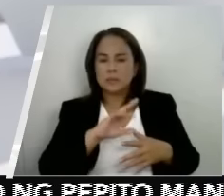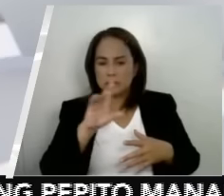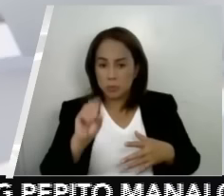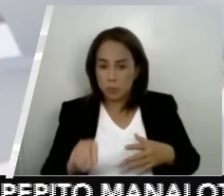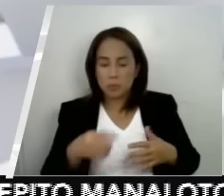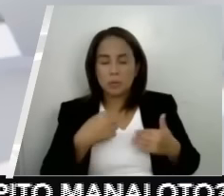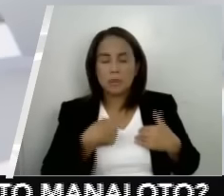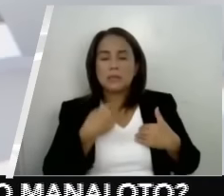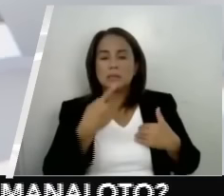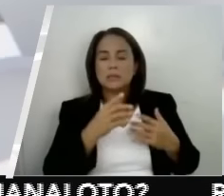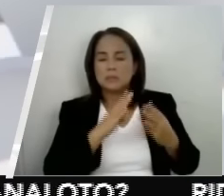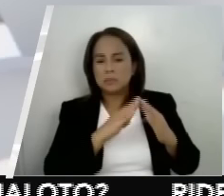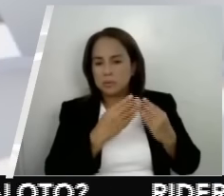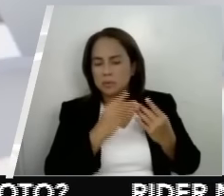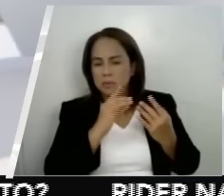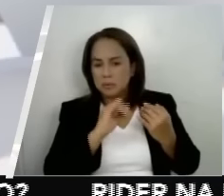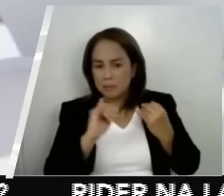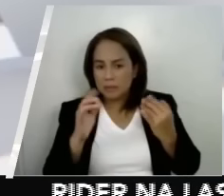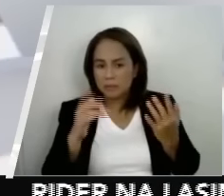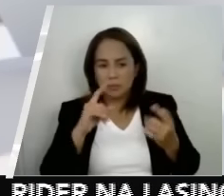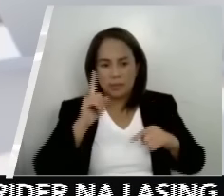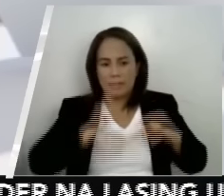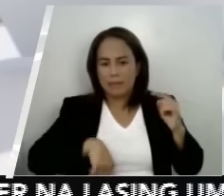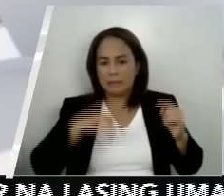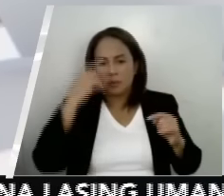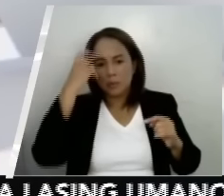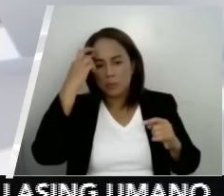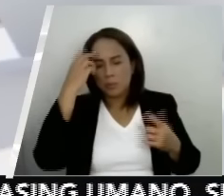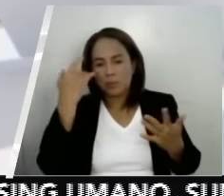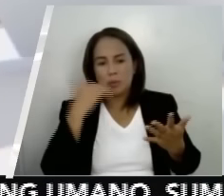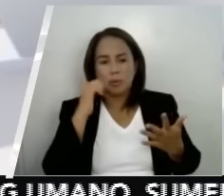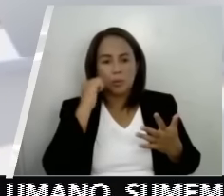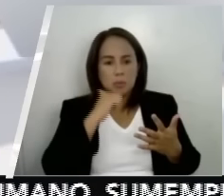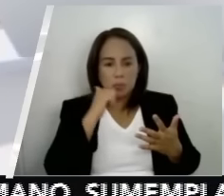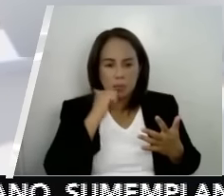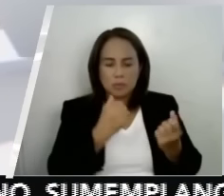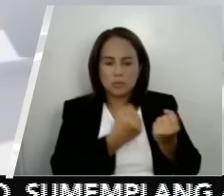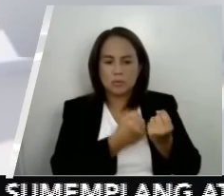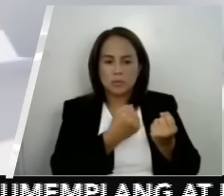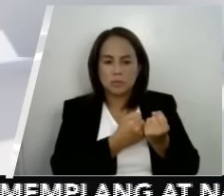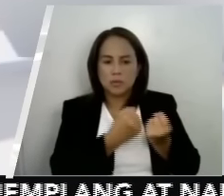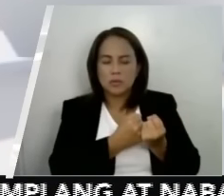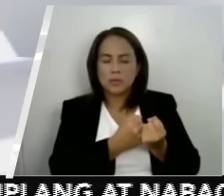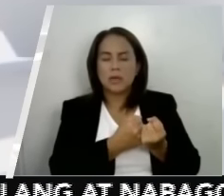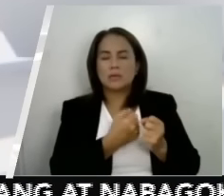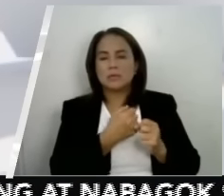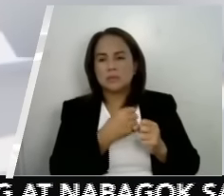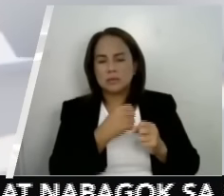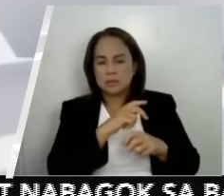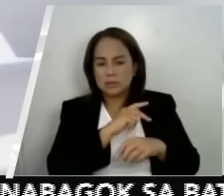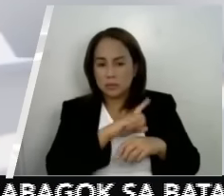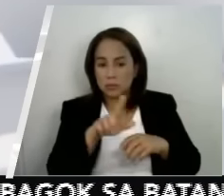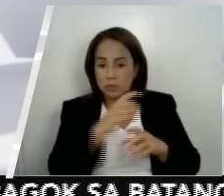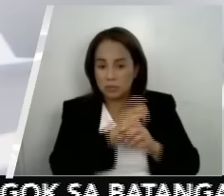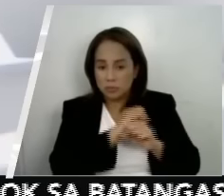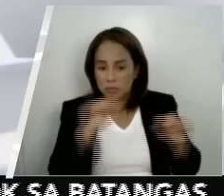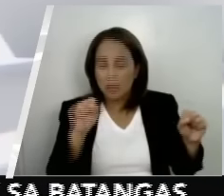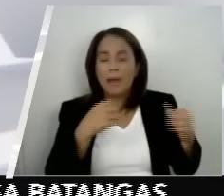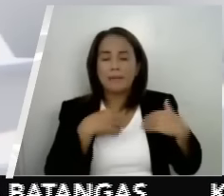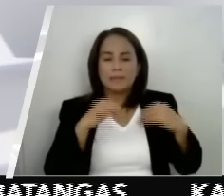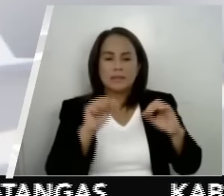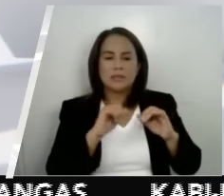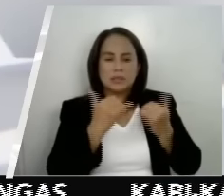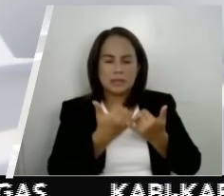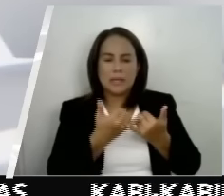Immigration, hindi po natin maaalis yan dahil that's also part of national security. Meron po mga ahensya ng gobyerno na in charge